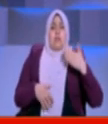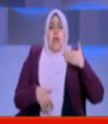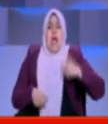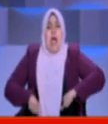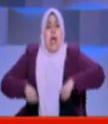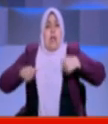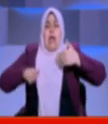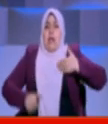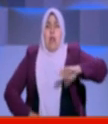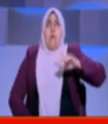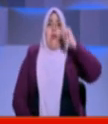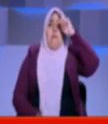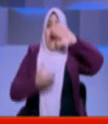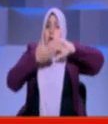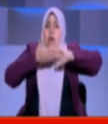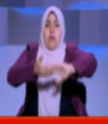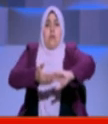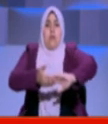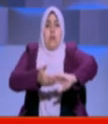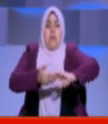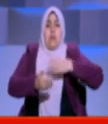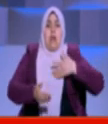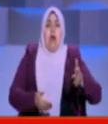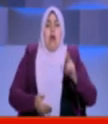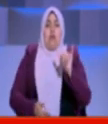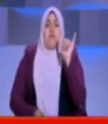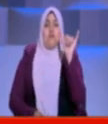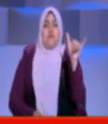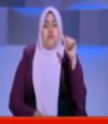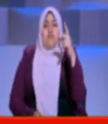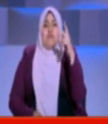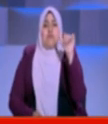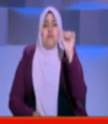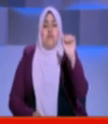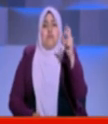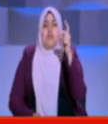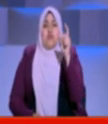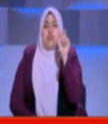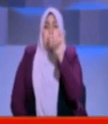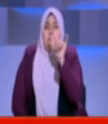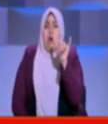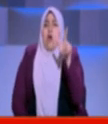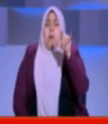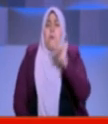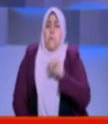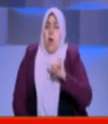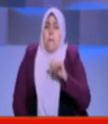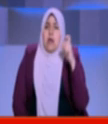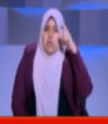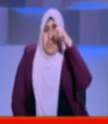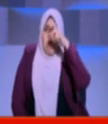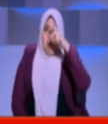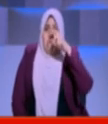في عونك يا أخ مصطفى، مهمة عسيرة، والكل هنا لا شك